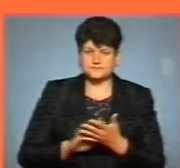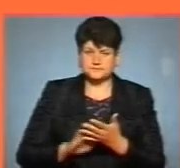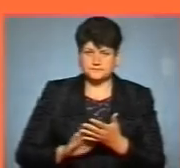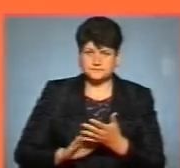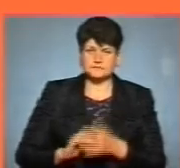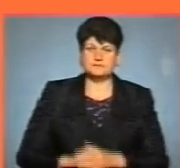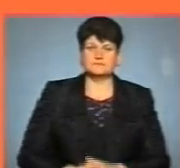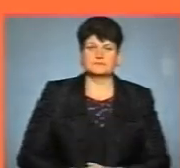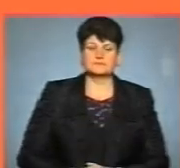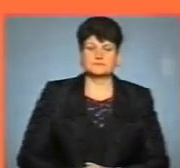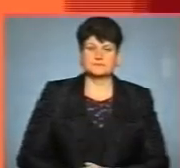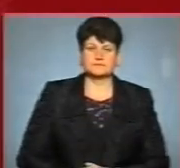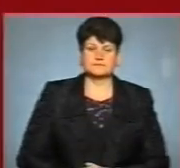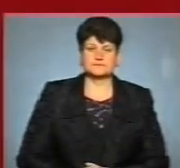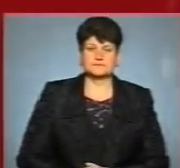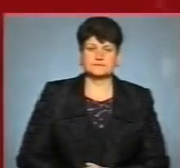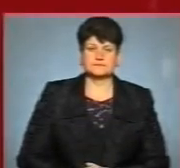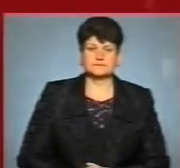дезінфекційних.